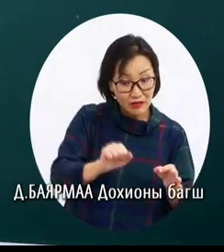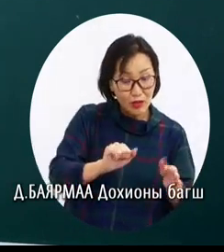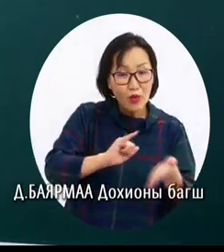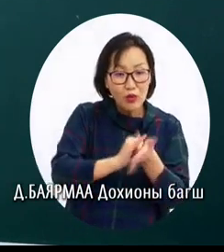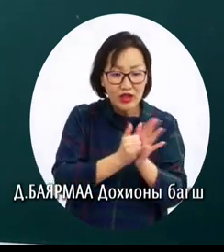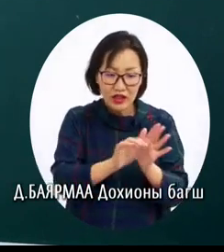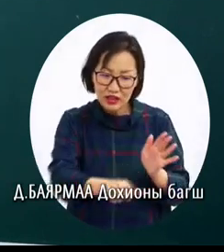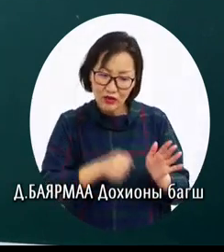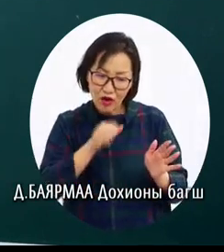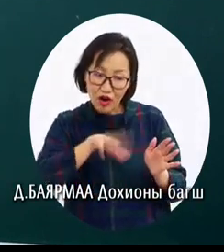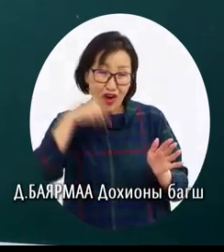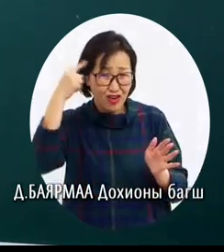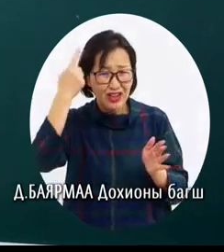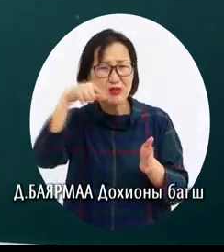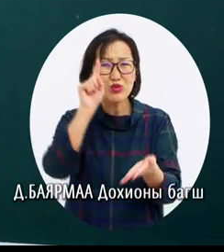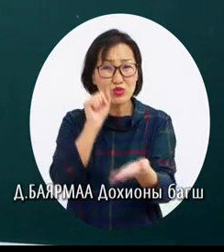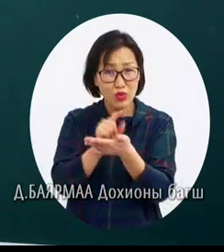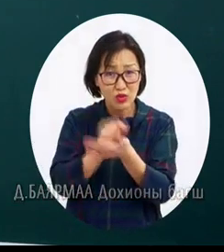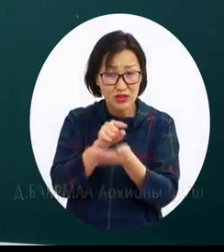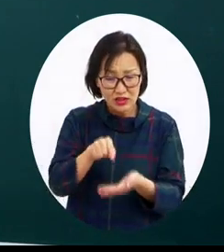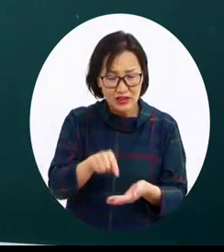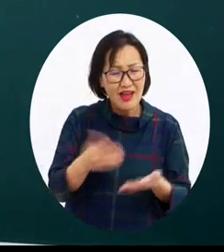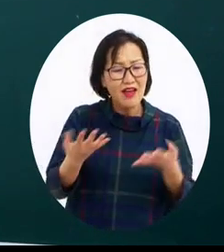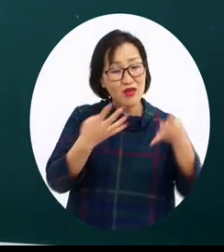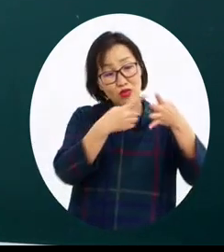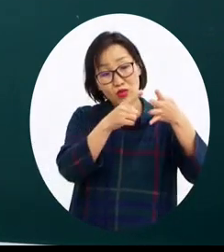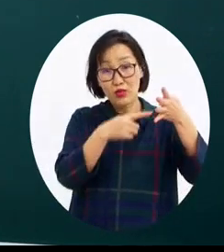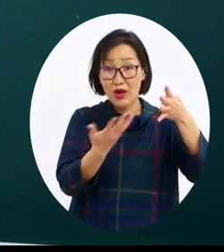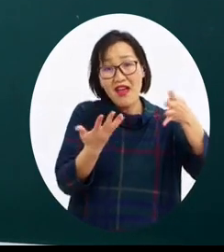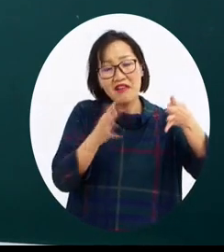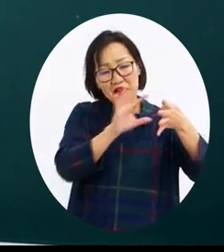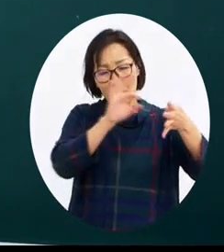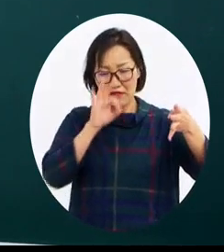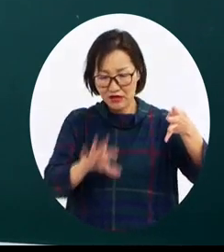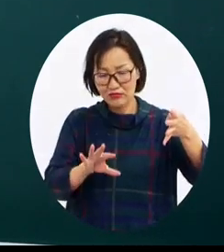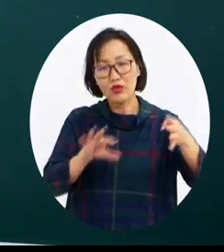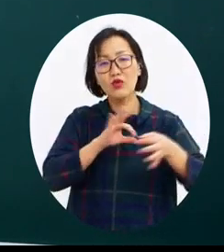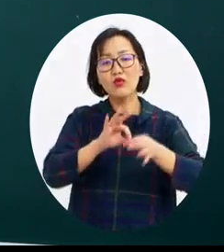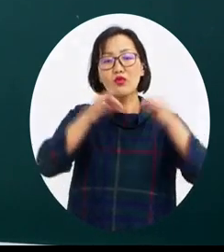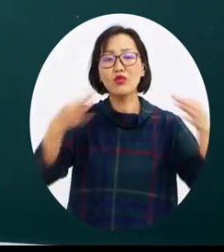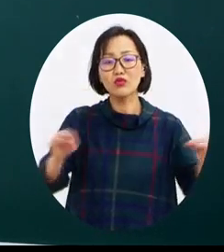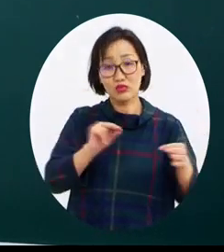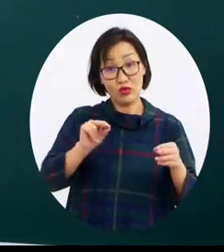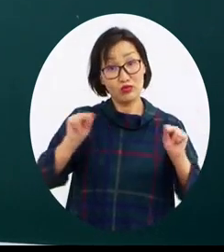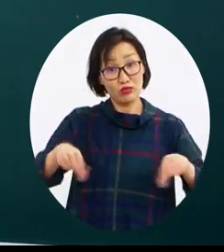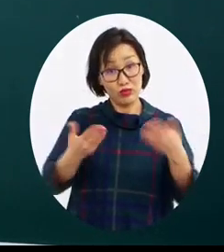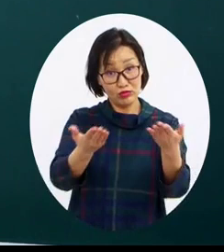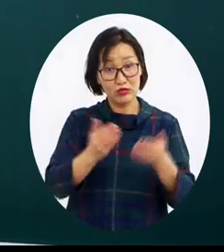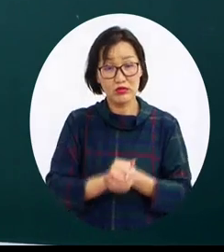хамгийн чухал байдаг. За энэ дотроос энэ дөрвөн хэлц үгийн аль нь нарч болно? Аль нэгээр нь та нар